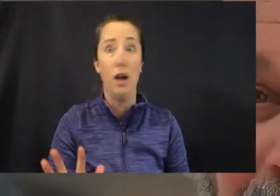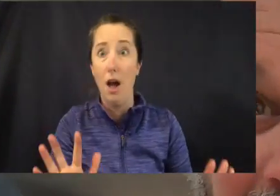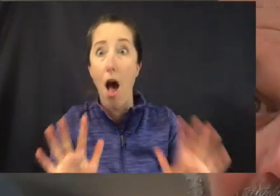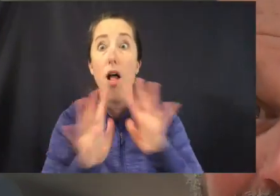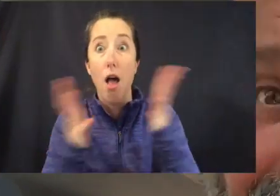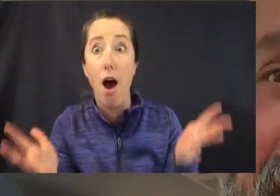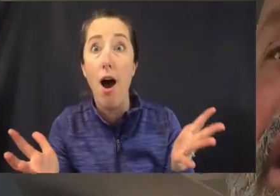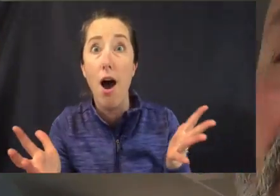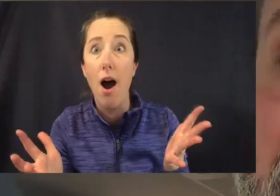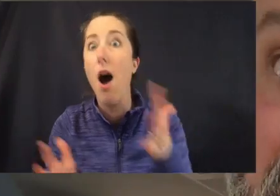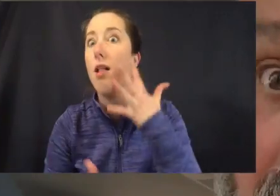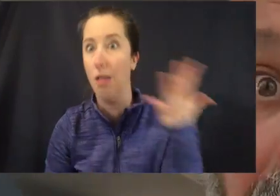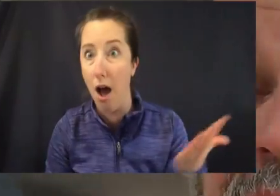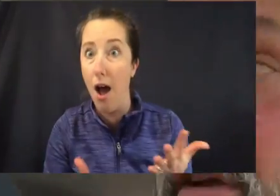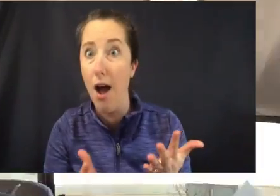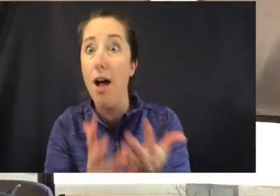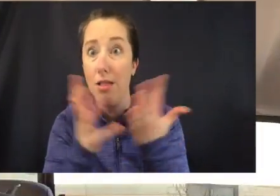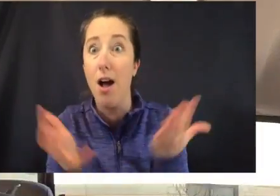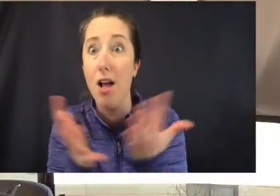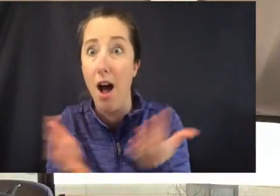nouvelles.